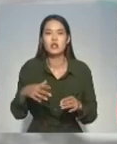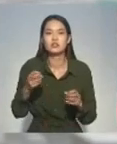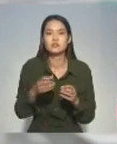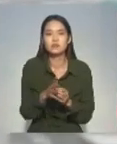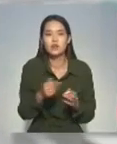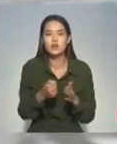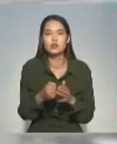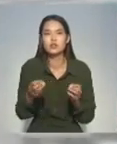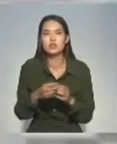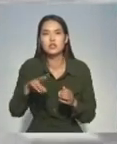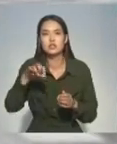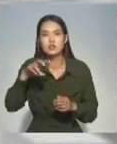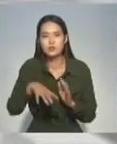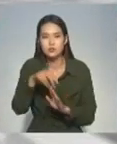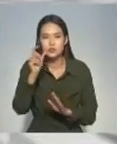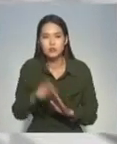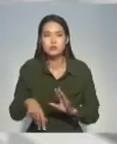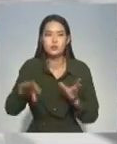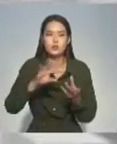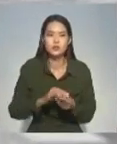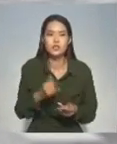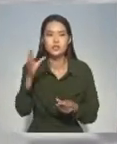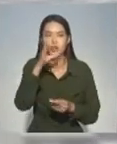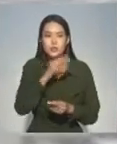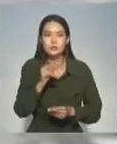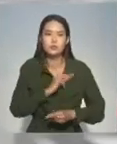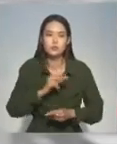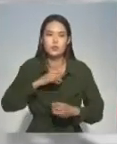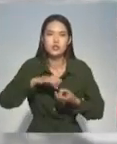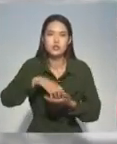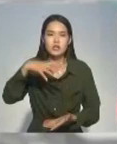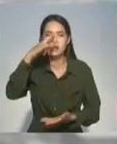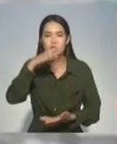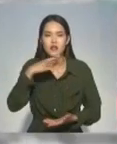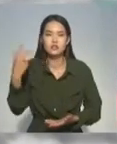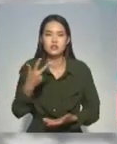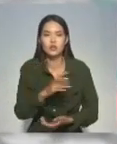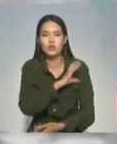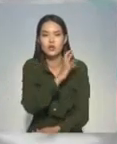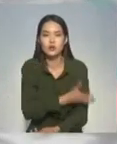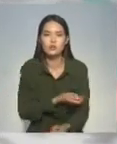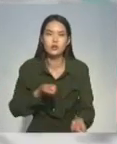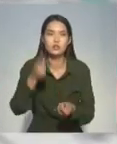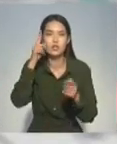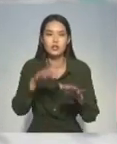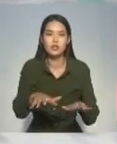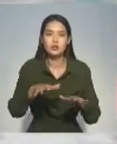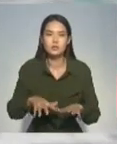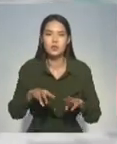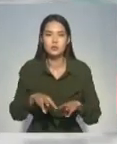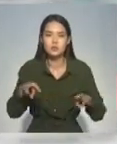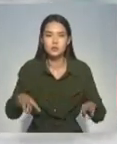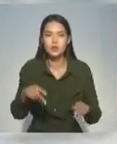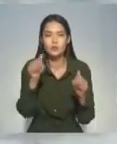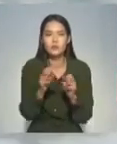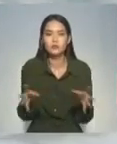до 10 депутатов. 5 депутатов теперь предлагаются Ассамблее народа Казахстана. В третьем блоке говорится об усилении роли парламента. Мажилис теперь